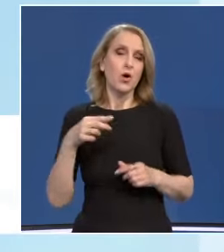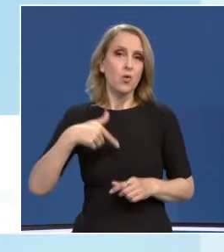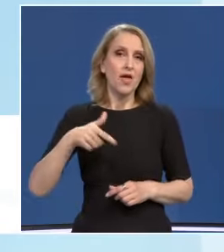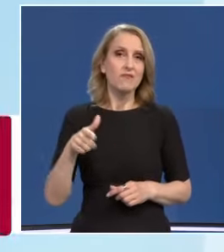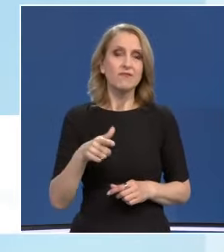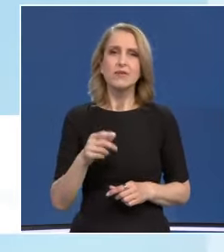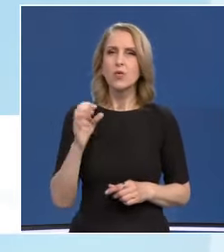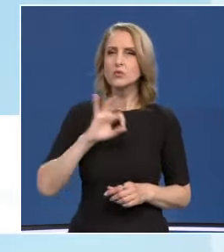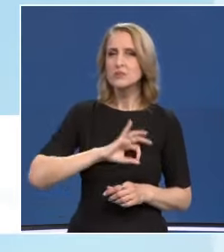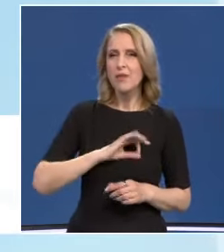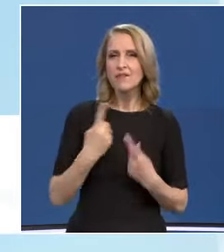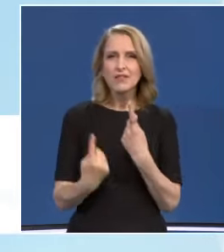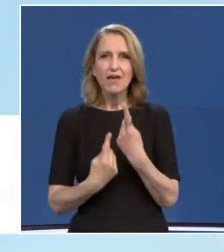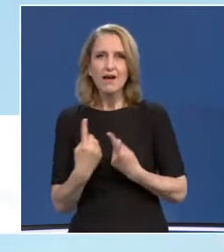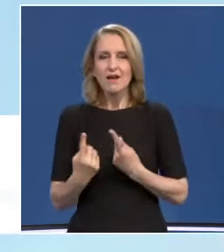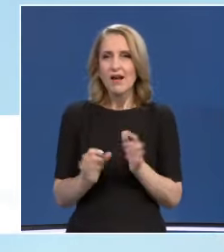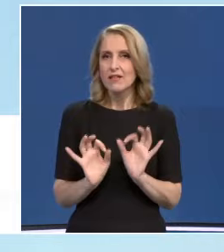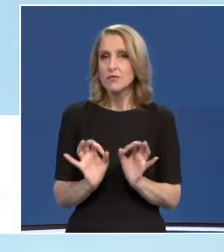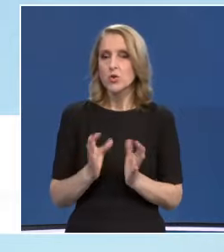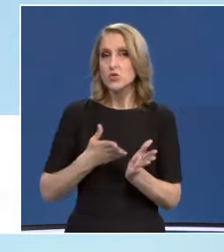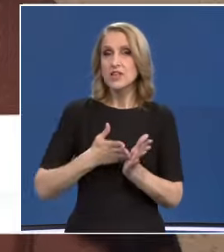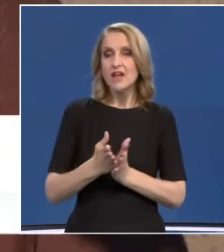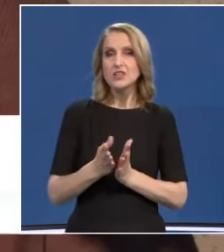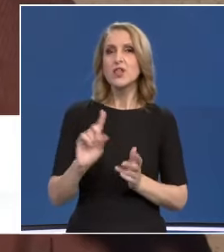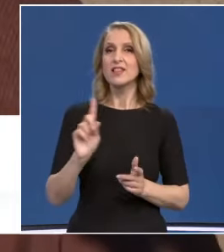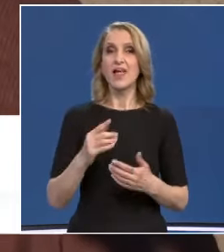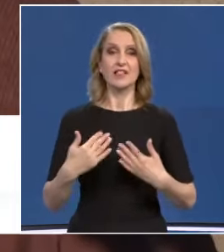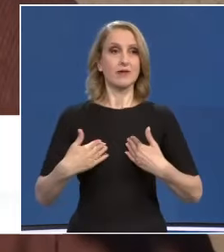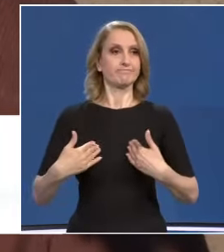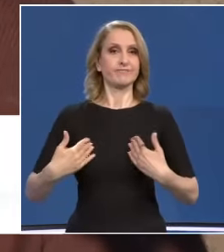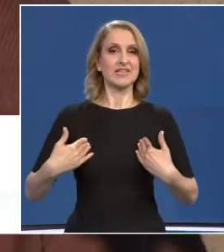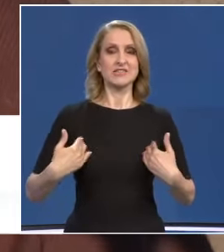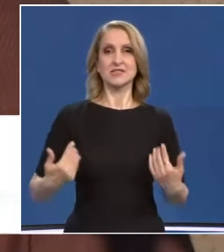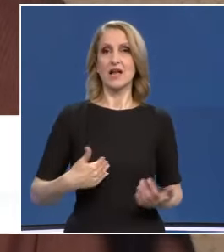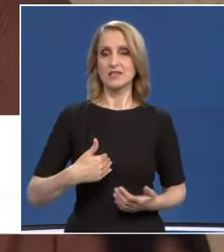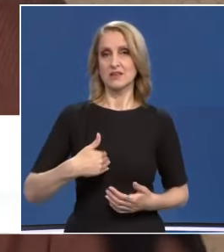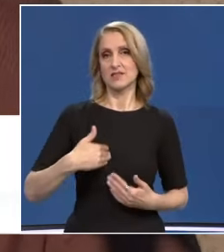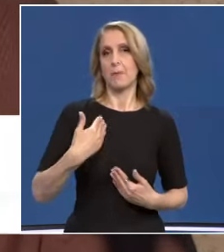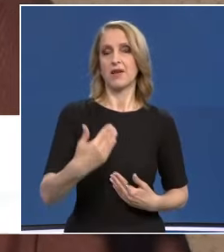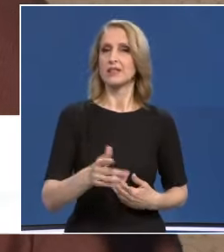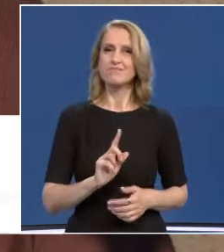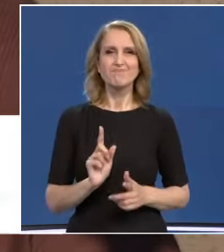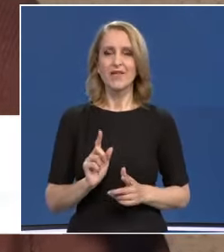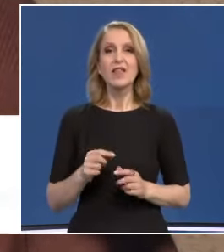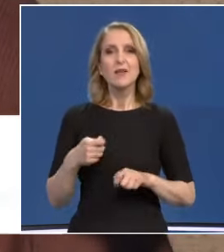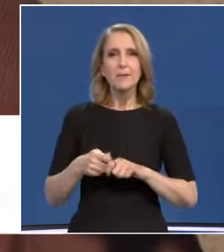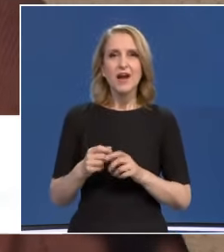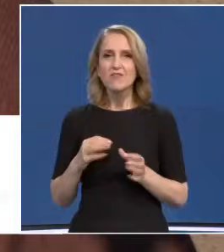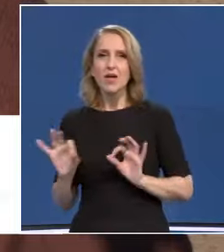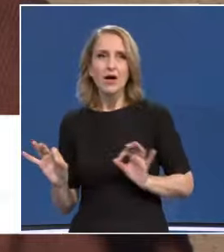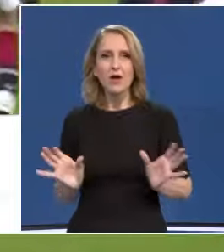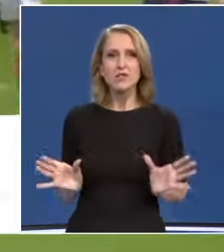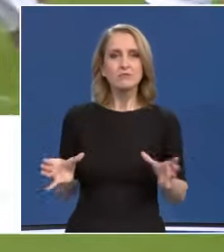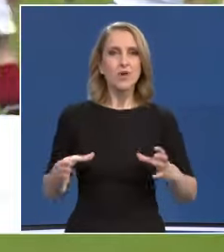успява така да играе по този начин, по който не да изпъква себе си, не да изважда себе си на преден план, а да прави така, че отборът